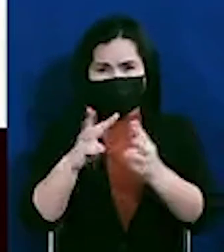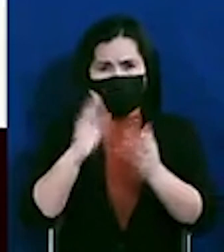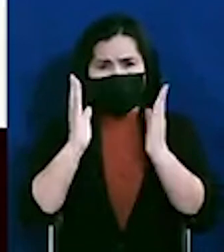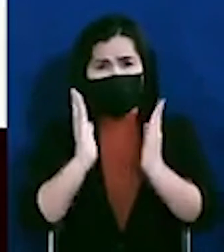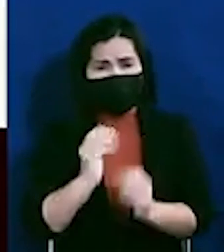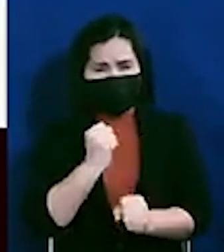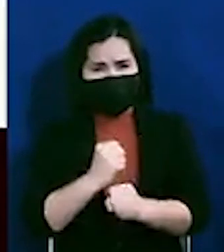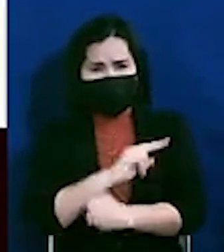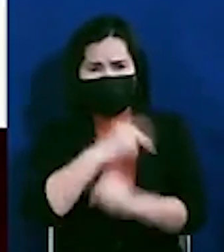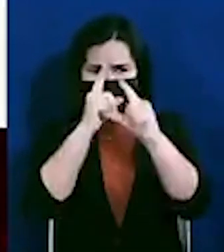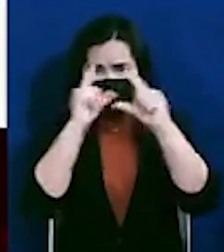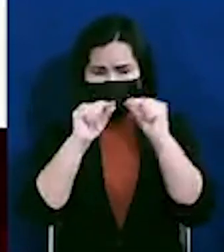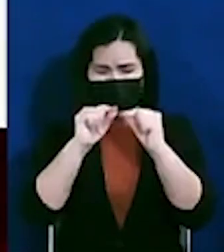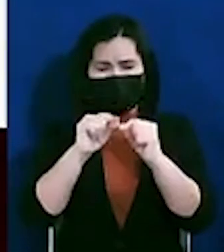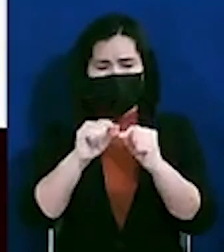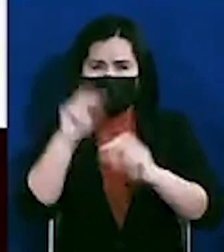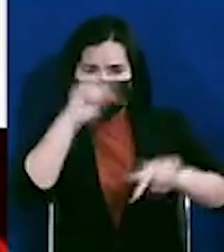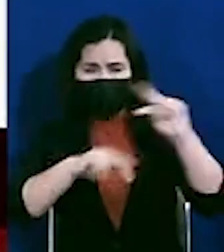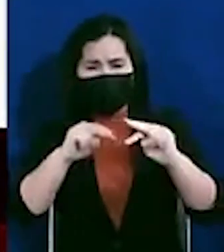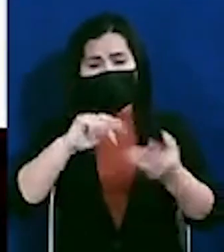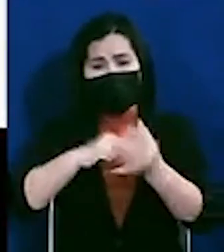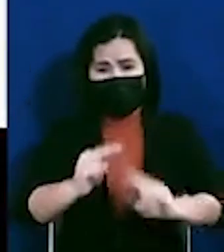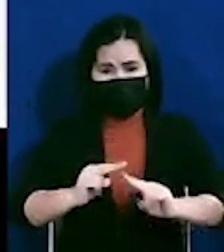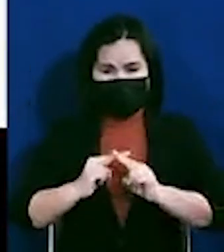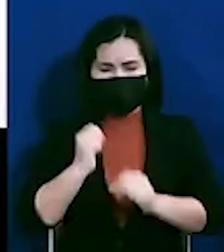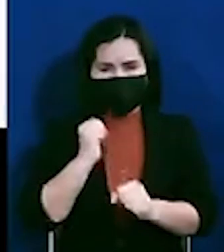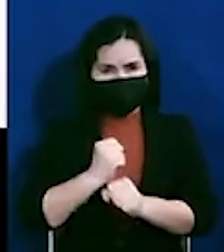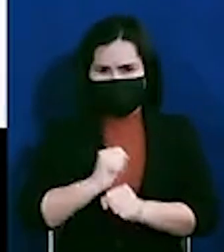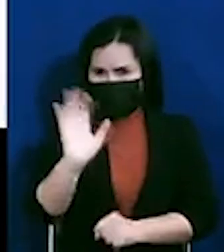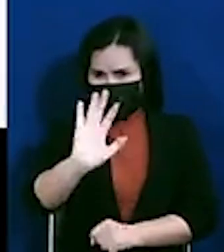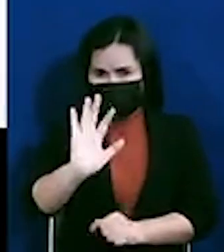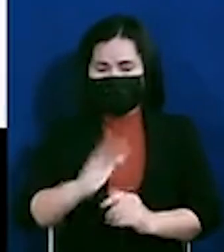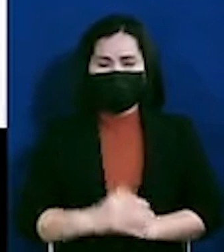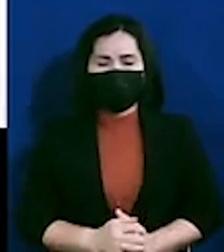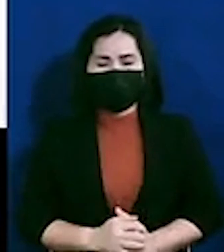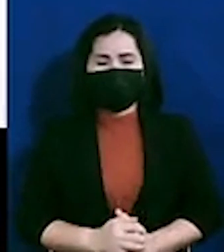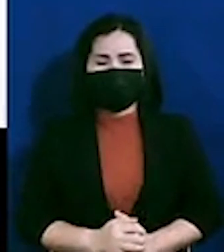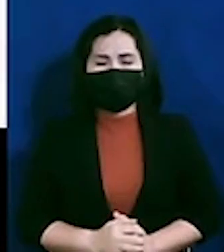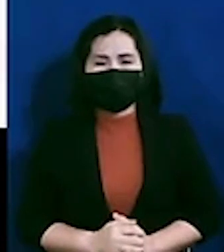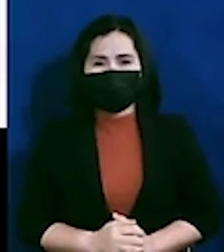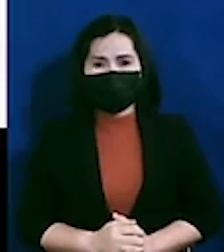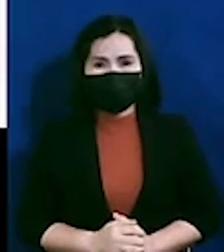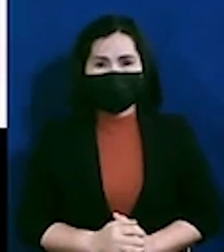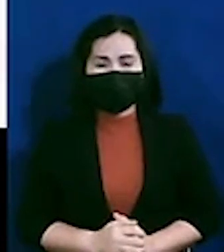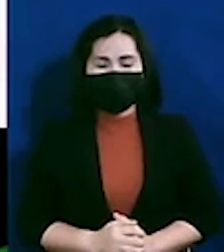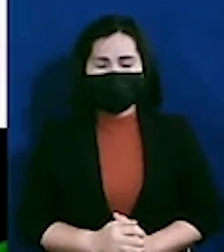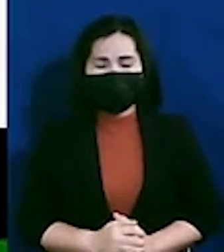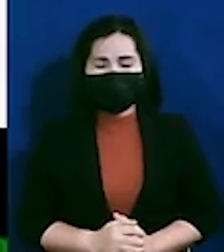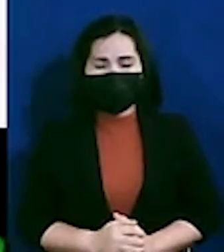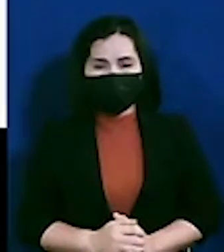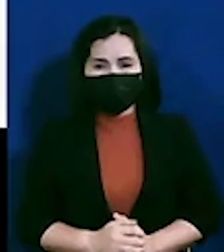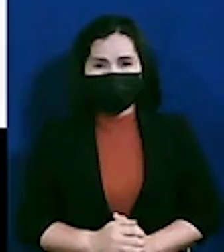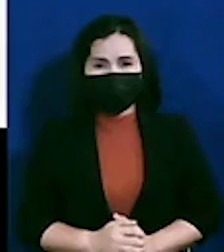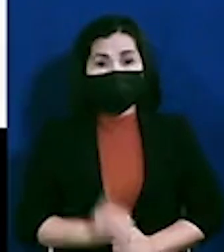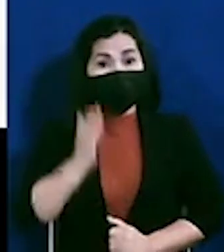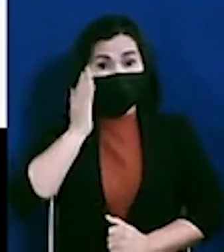เท่านั้นนะครับไม่ได้สามารถให้เอาไปตรวจเองหรือไปทำเองได้นะครับแต่สิ่งที่อาจจะดำเนินการต่อไป